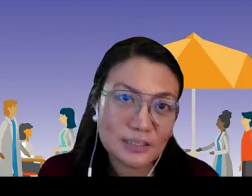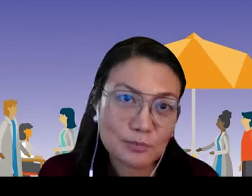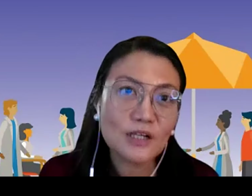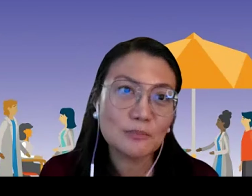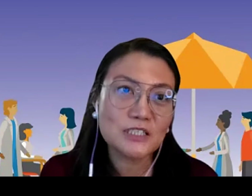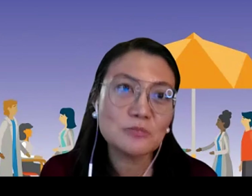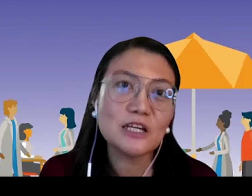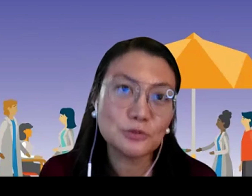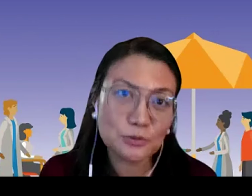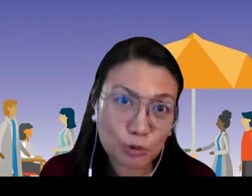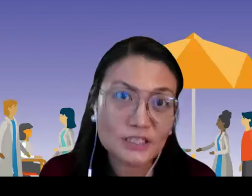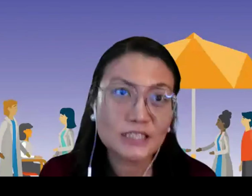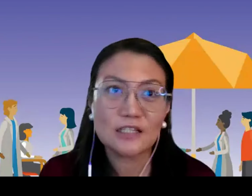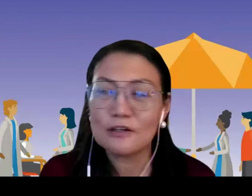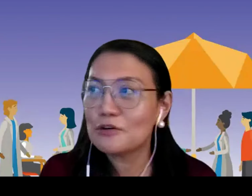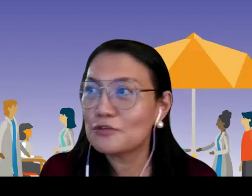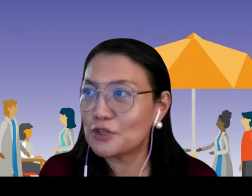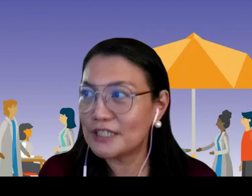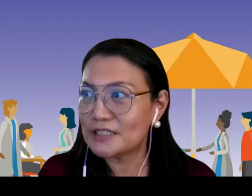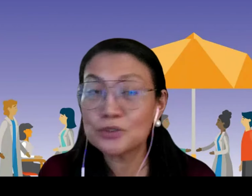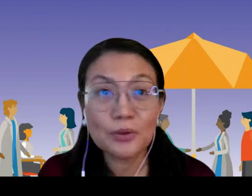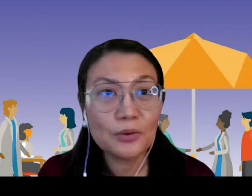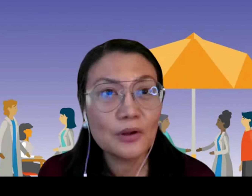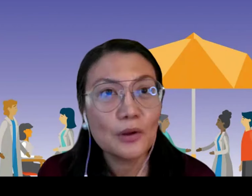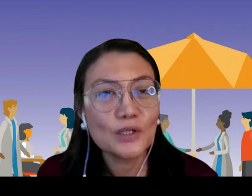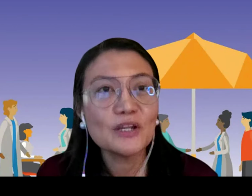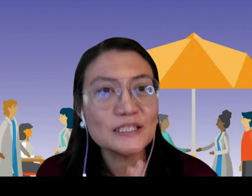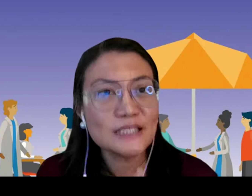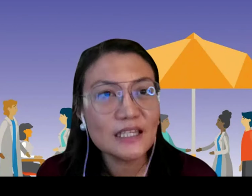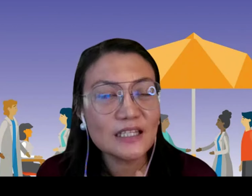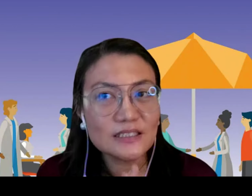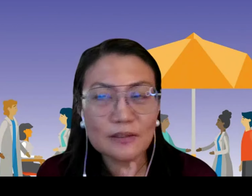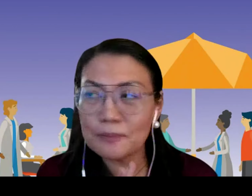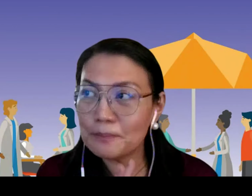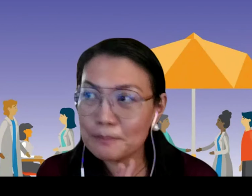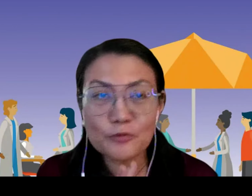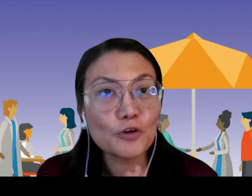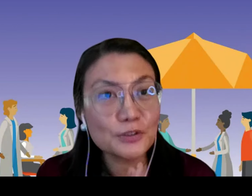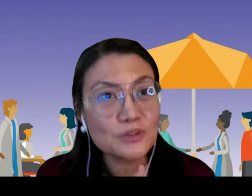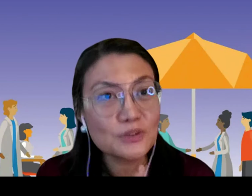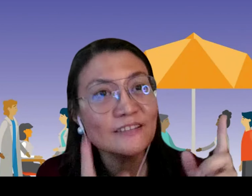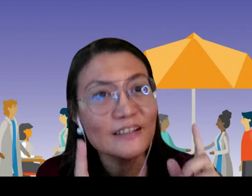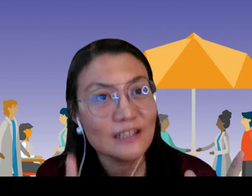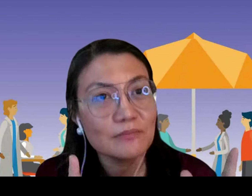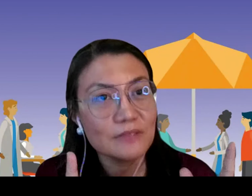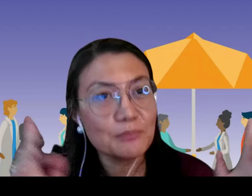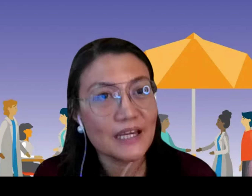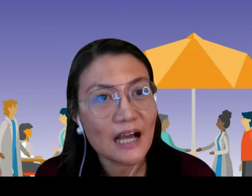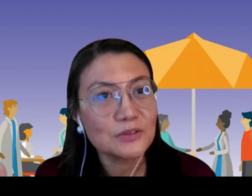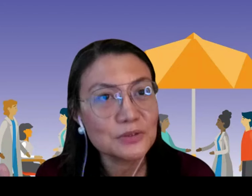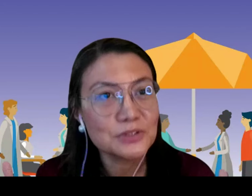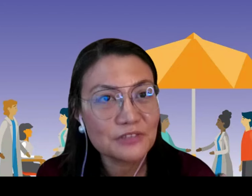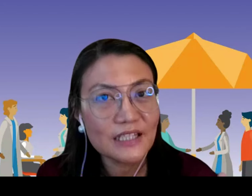nous avons travaillé sur d'autres questions complémentaires afin de pouvoir mener à bien ce genre d'enquête ou